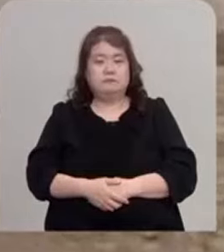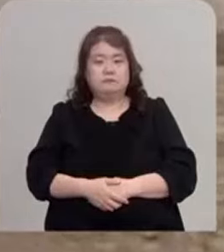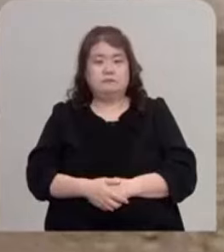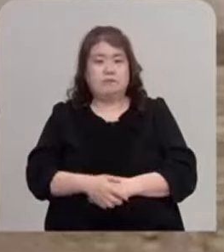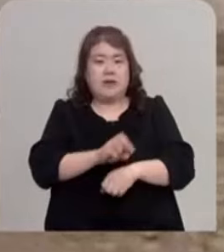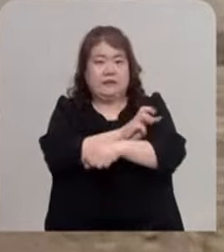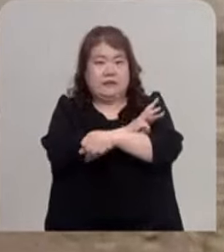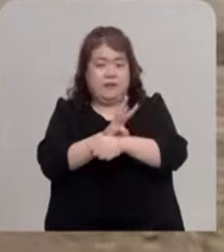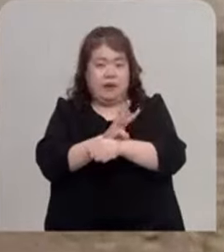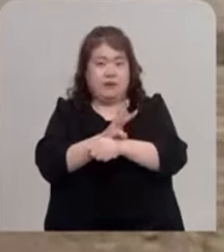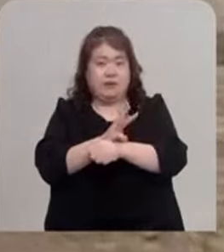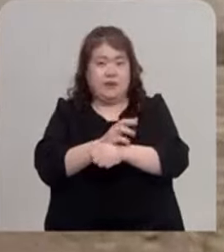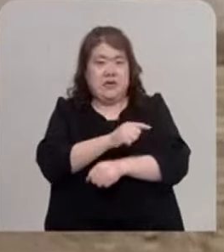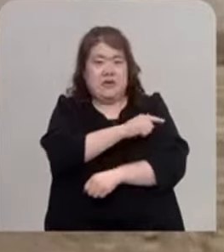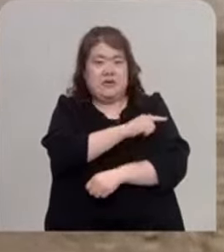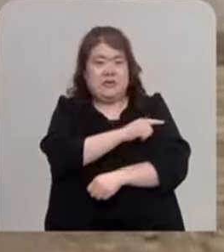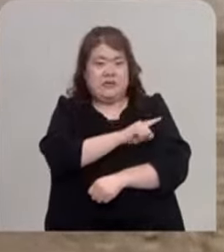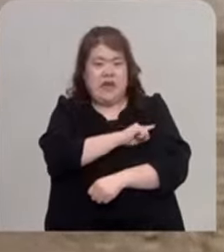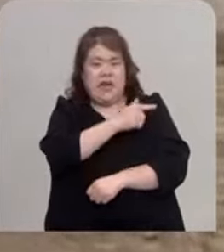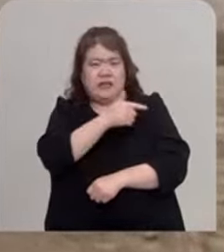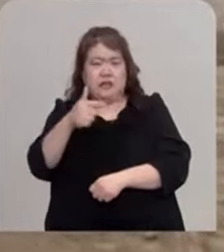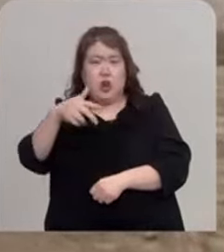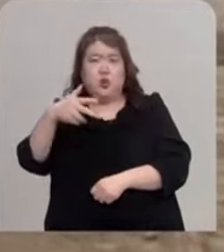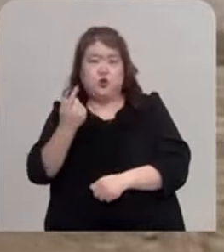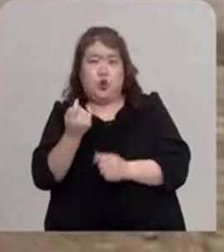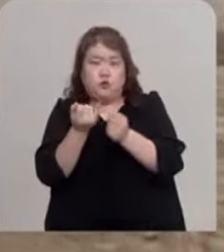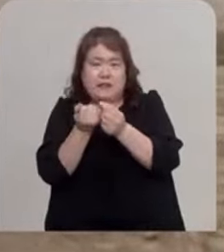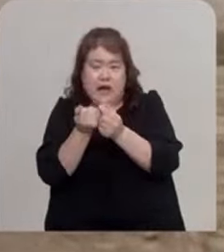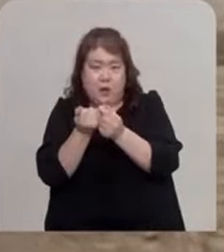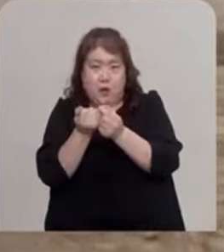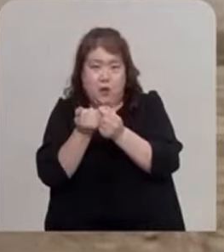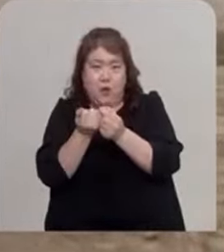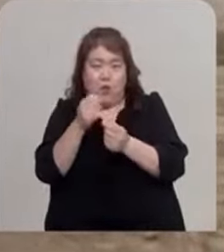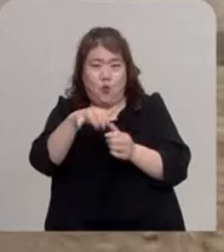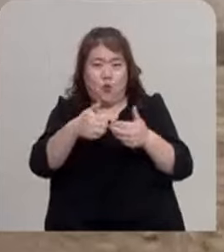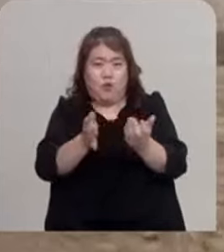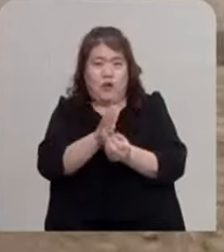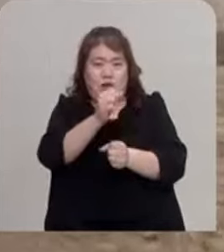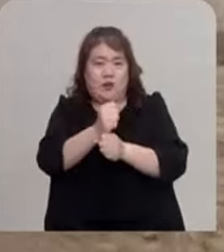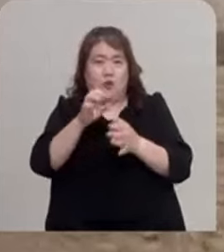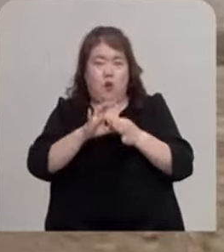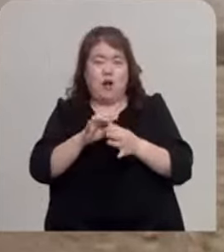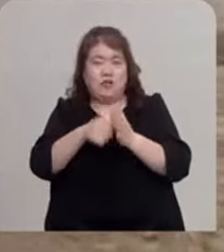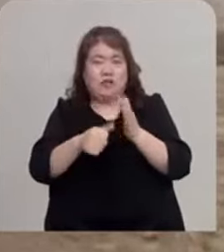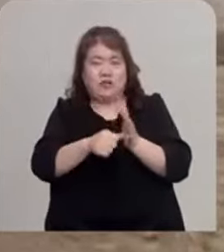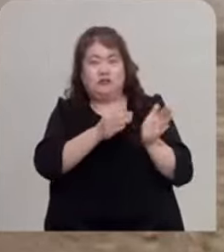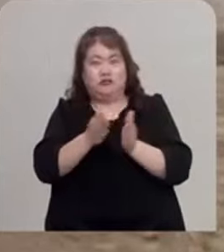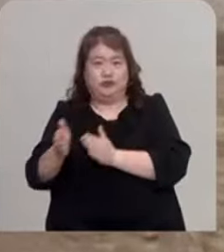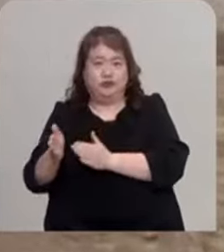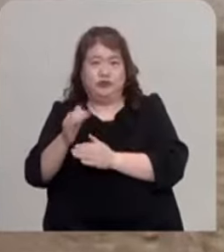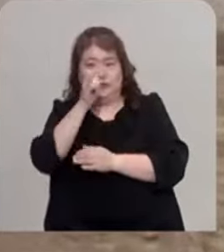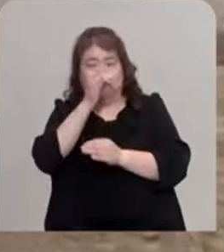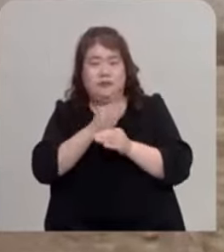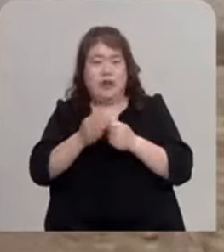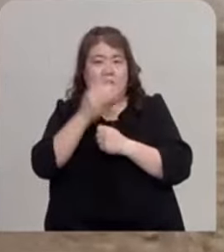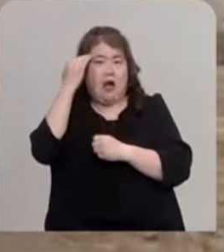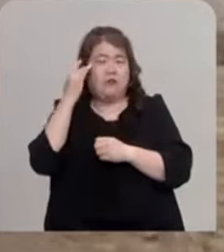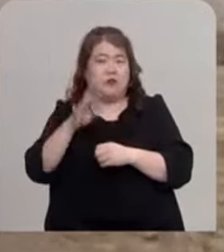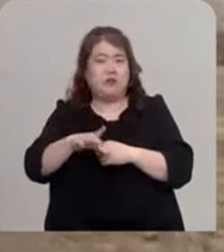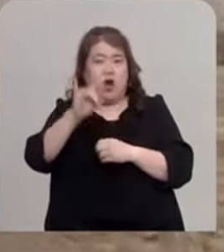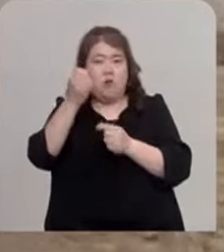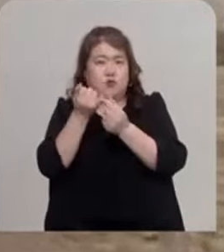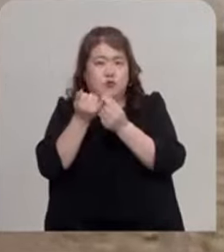새만금이 국내 최대 조사료 최종 단지로 가능성을 보이면서 관련 시설 구축이 추진됩니다 국내 처음으로 사료작물